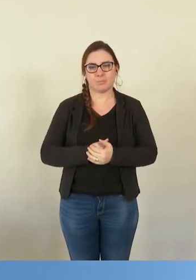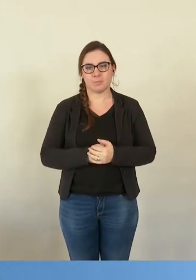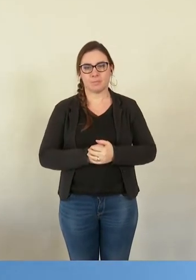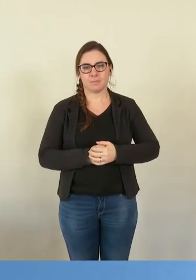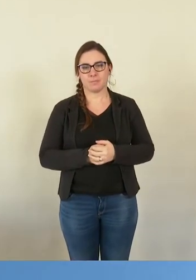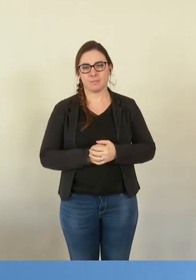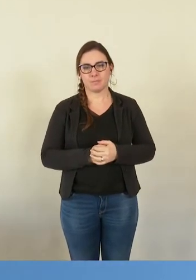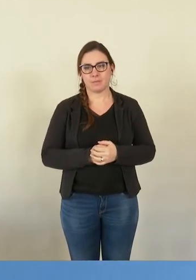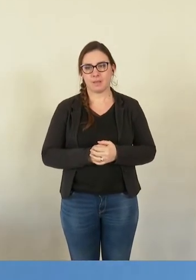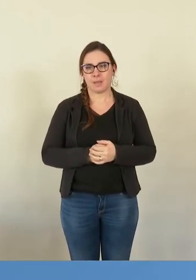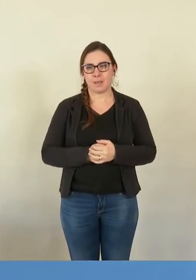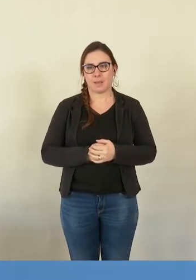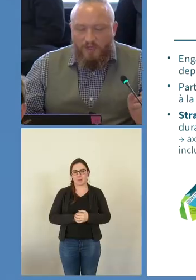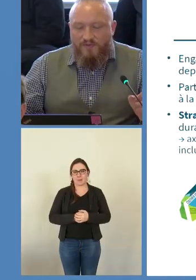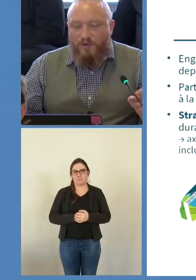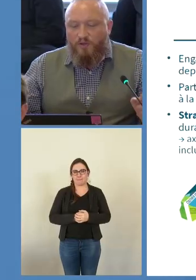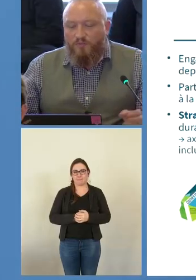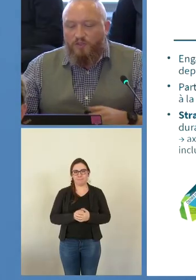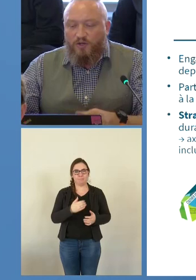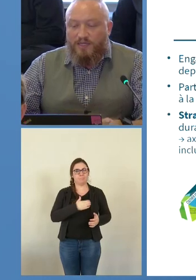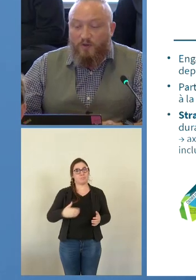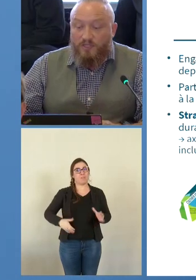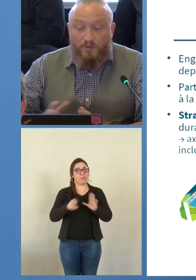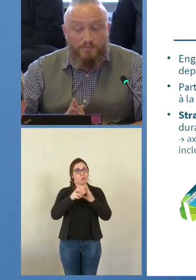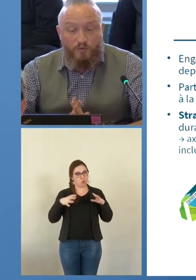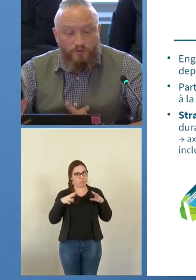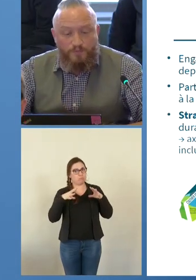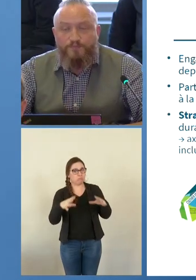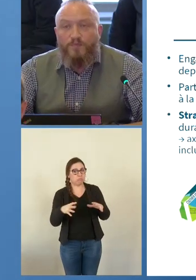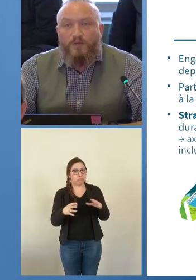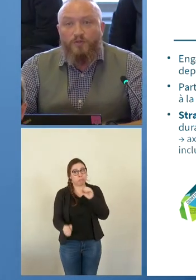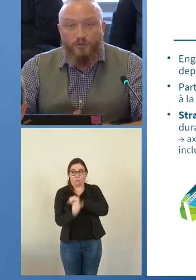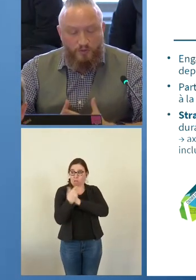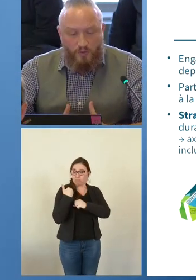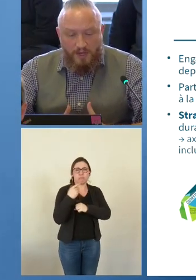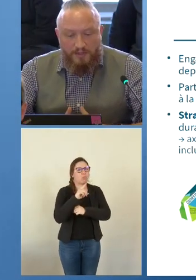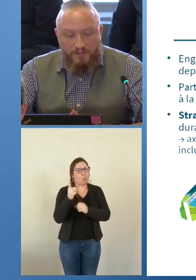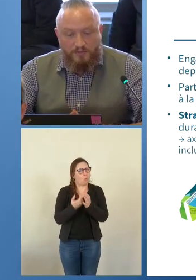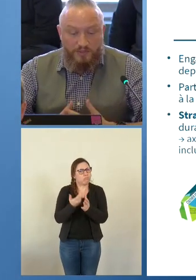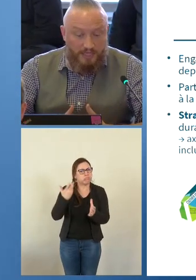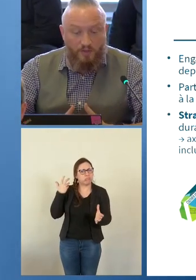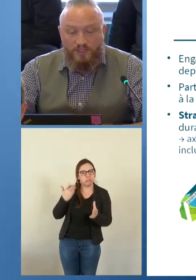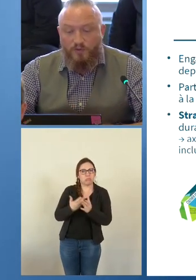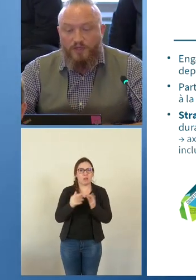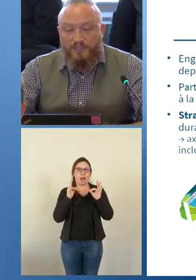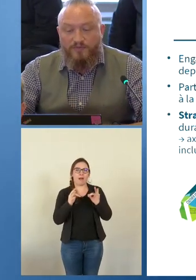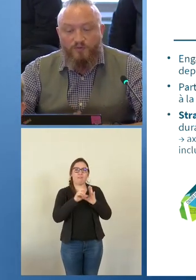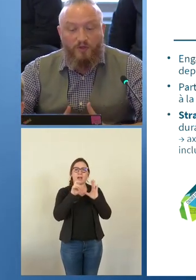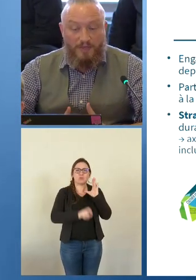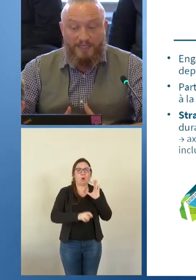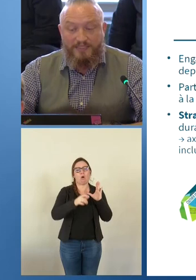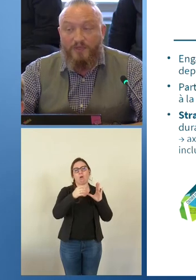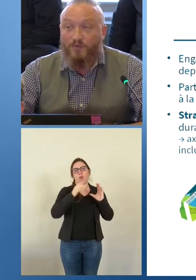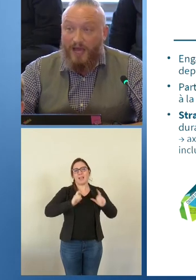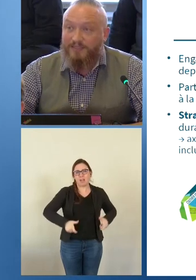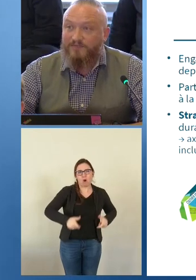d'expérience alors l'engagement de la ville de Greno dans le champ de l'alimentation n'est pas nouveau que ce soit dans sa restauration collec ou